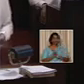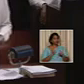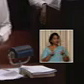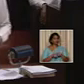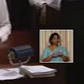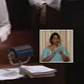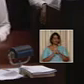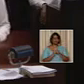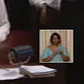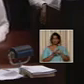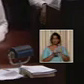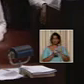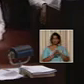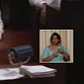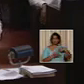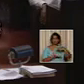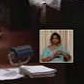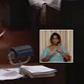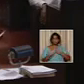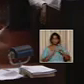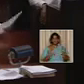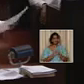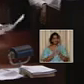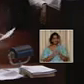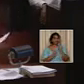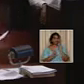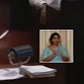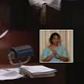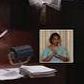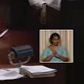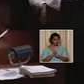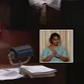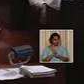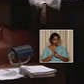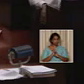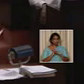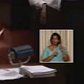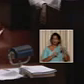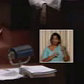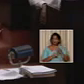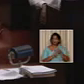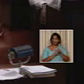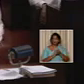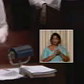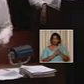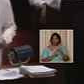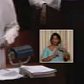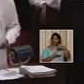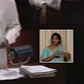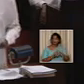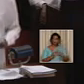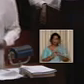සම්බන්ධීකාරකවරයෙක් පත් කරන්න පළාත් පාලන ආයතනවල වැඩ කටයුතු සම්බන්ධීකරණය කරන්න. එතකොට අලුත් සභා බිහි කරන්නට කටයුතු